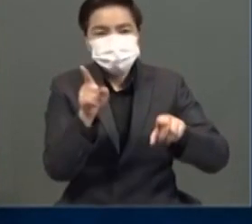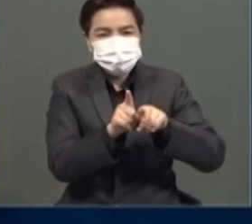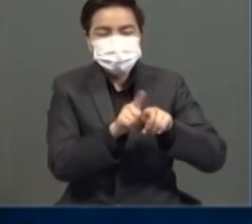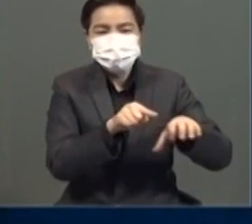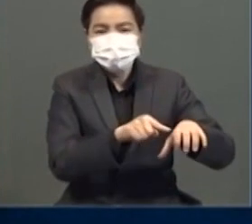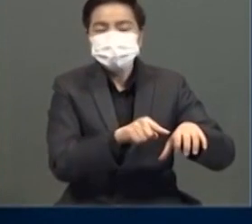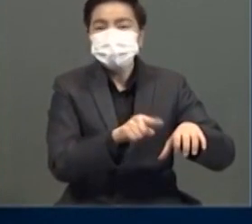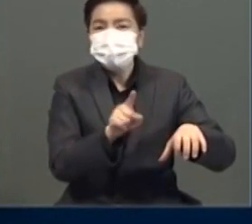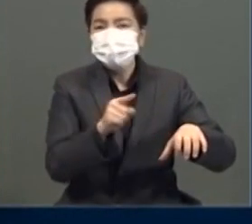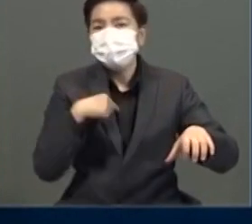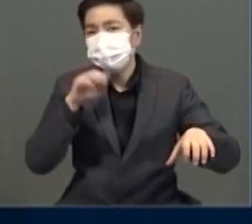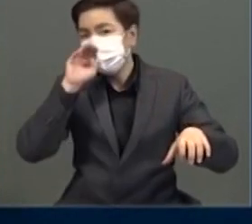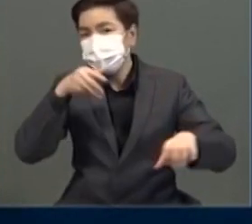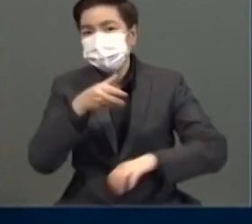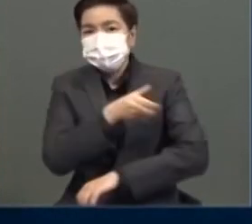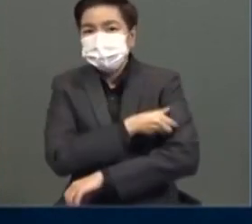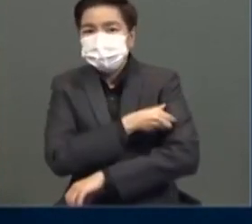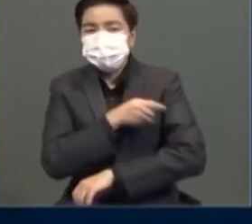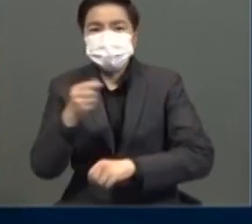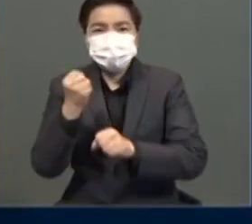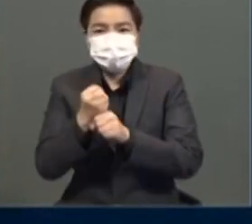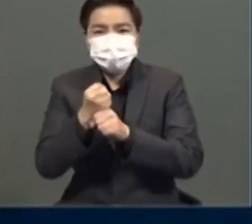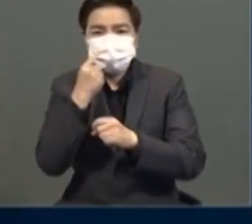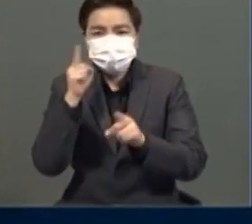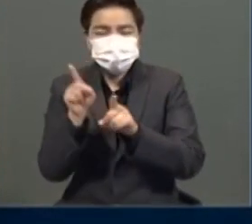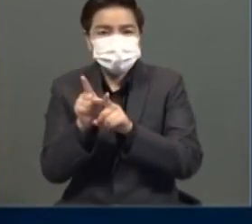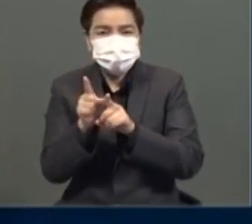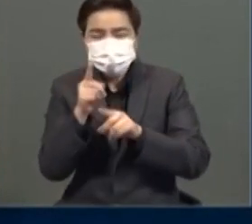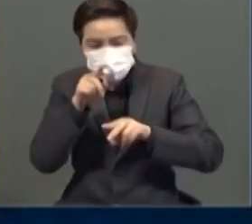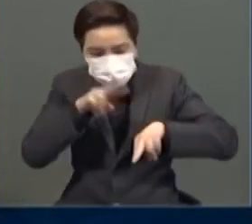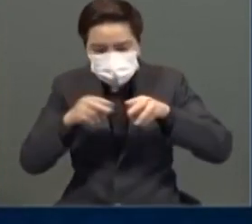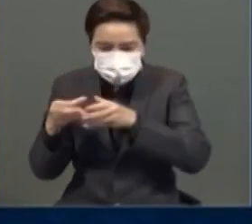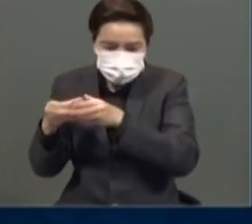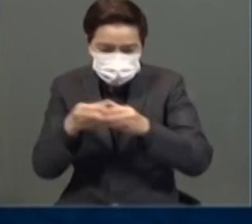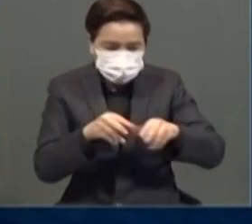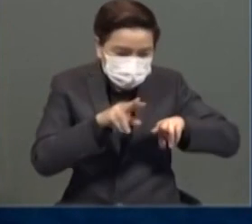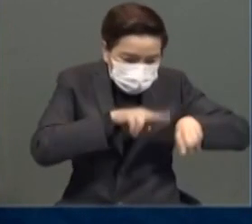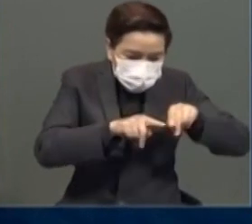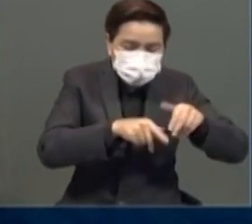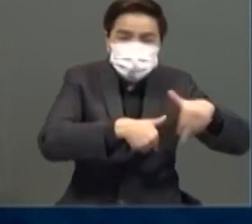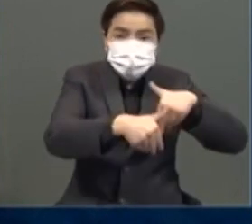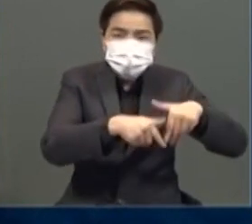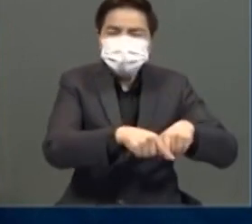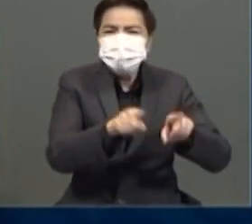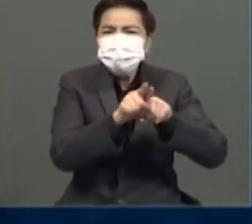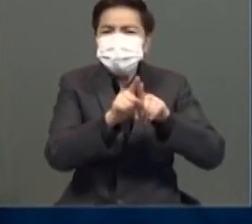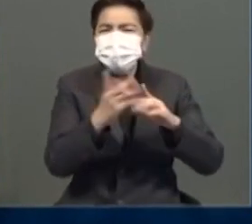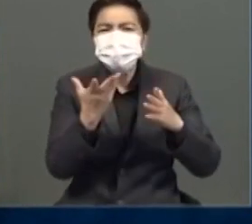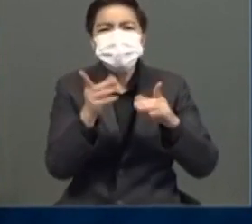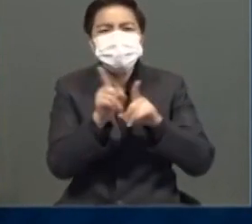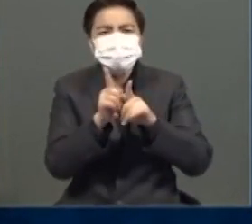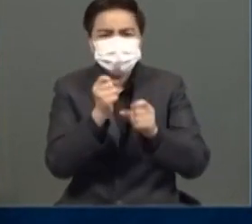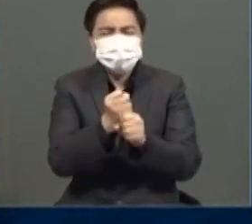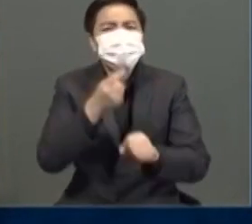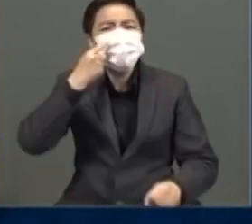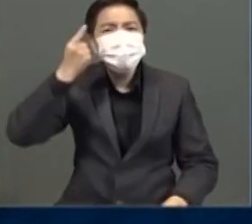ครับปริมณฑลนั้น587คนและจังหวัดอื่นๆอีก731คนจังหวัดที่เกินร้อยมีอะไรบ้างครับนี่ชล